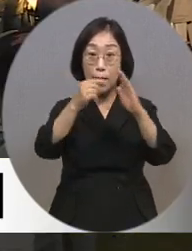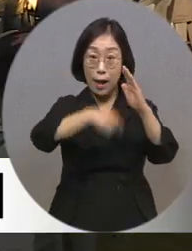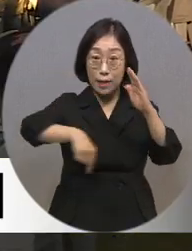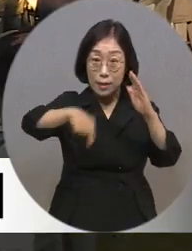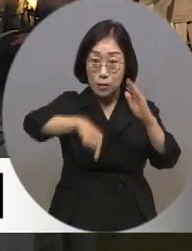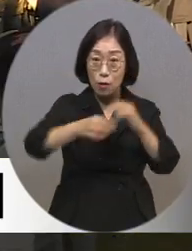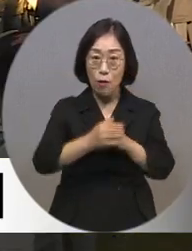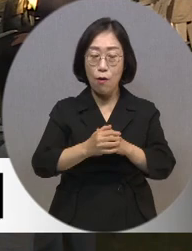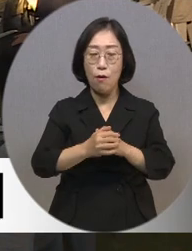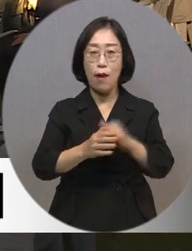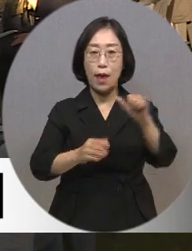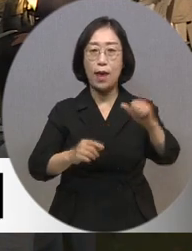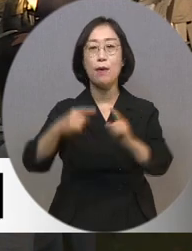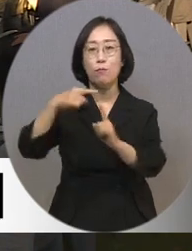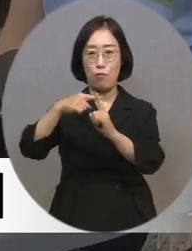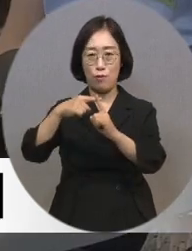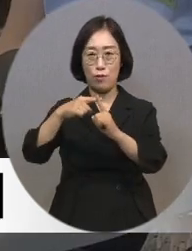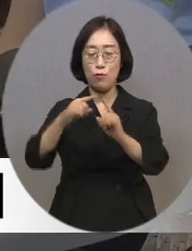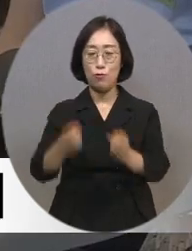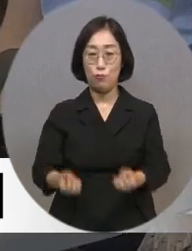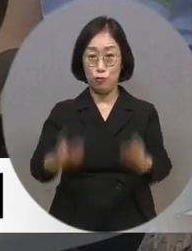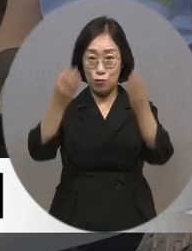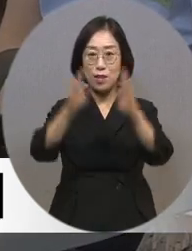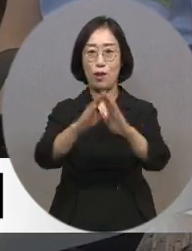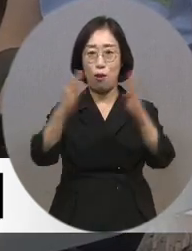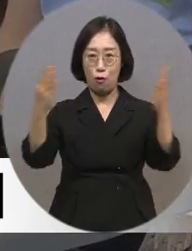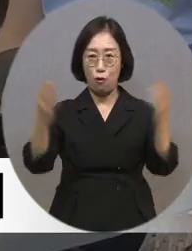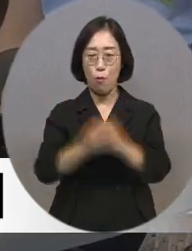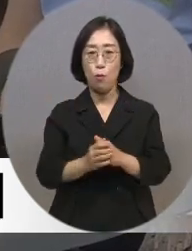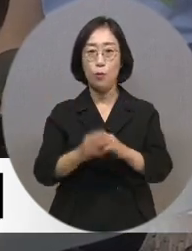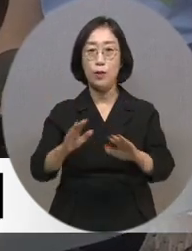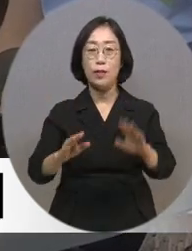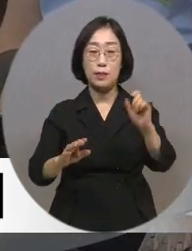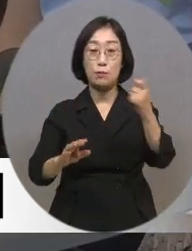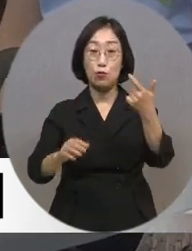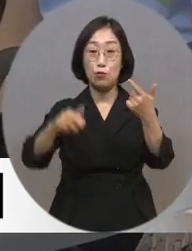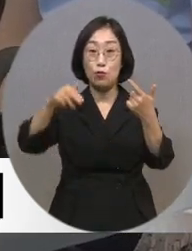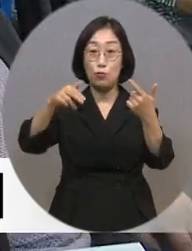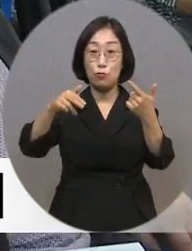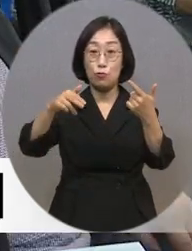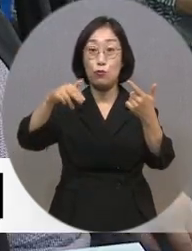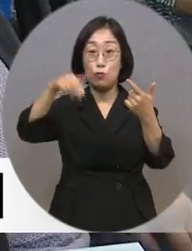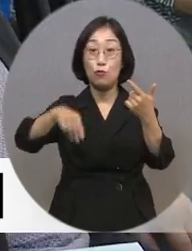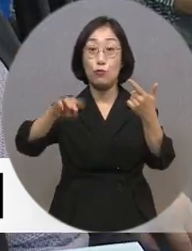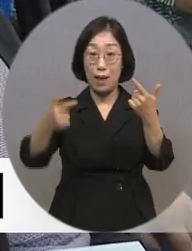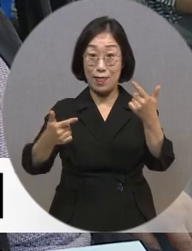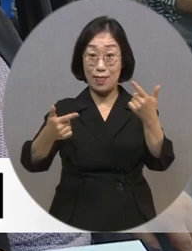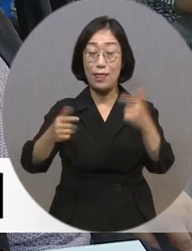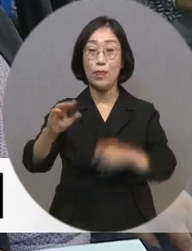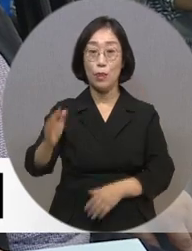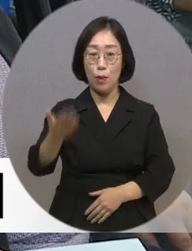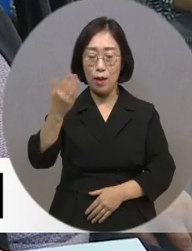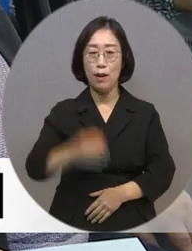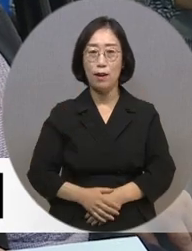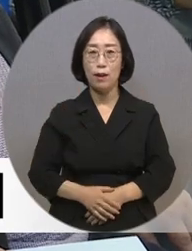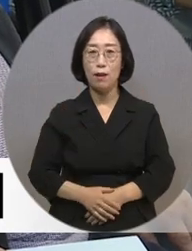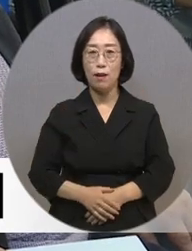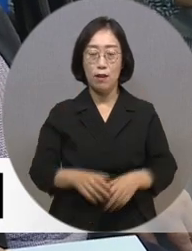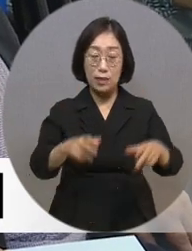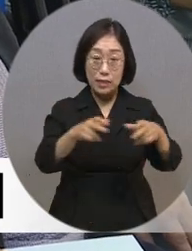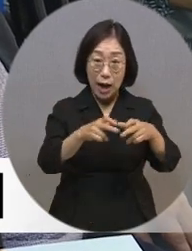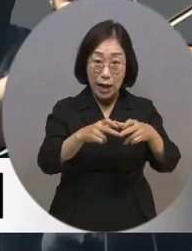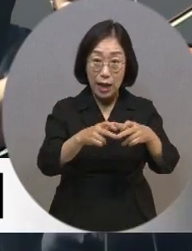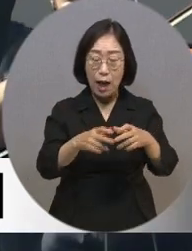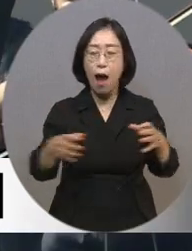페스티벌이 열렸습니다. 행사는 올해로 16주년을 맞아 장애인과 비장애인이 예술로 함께하는 국내